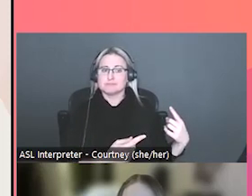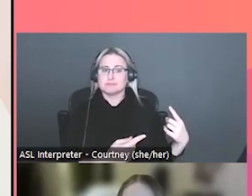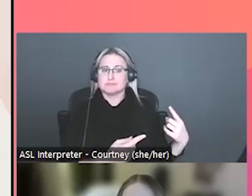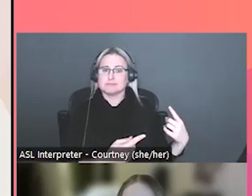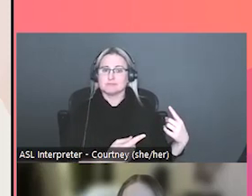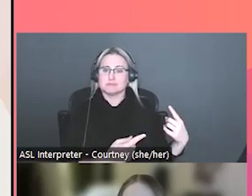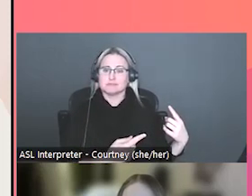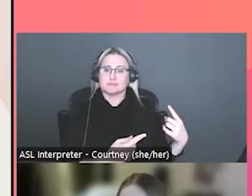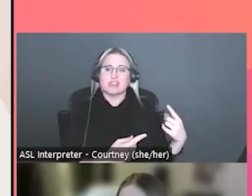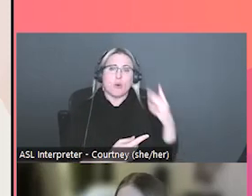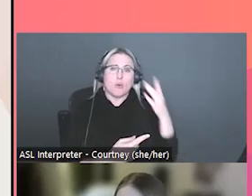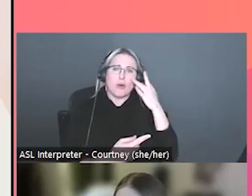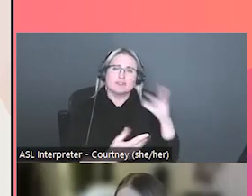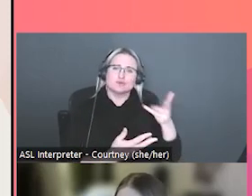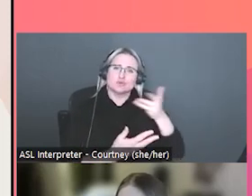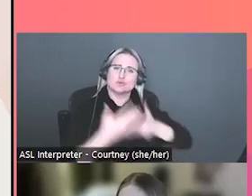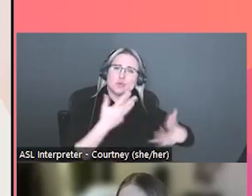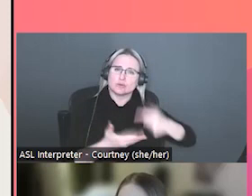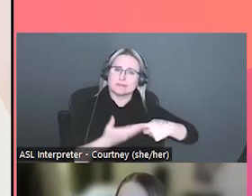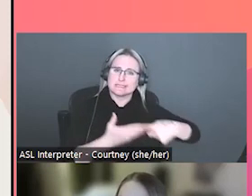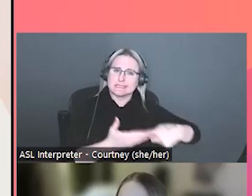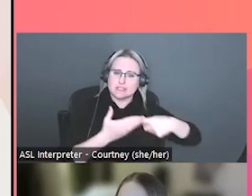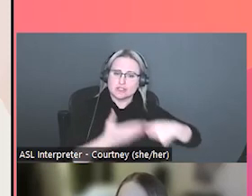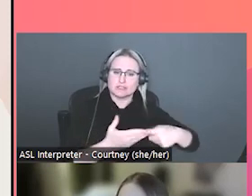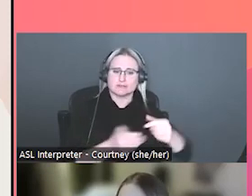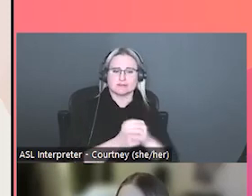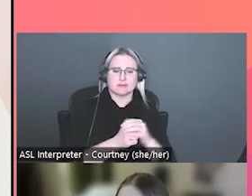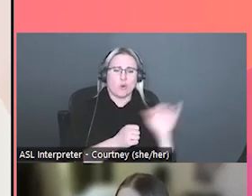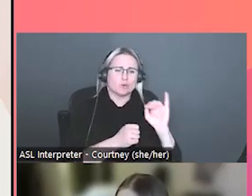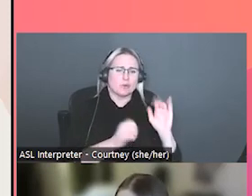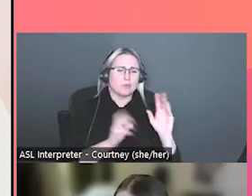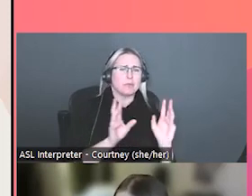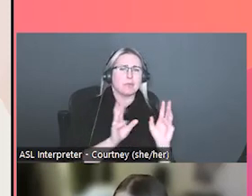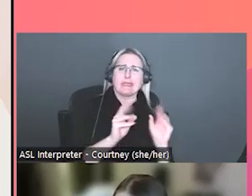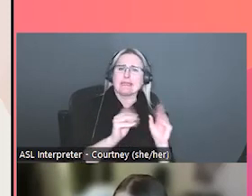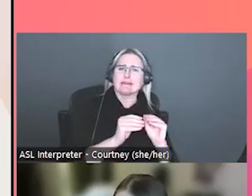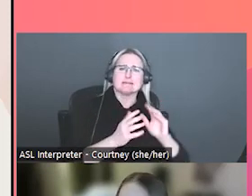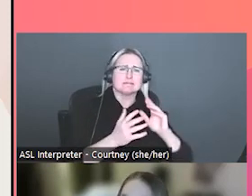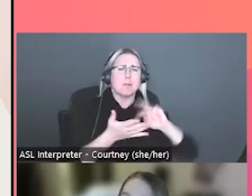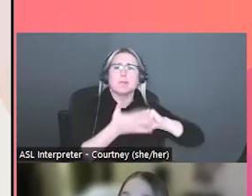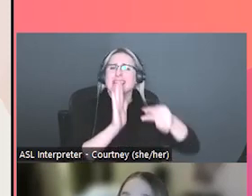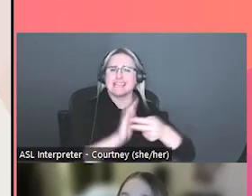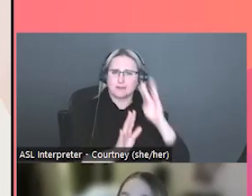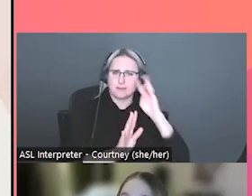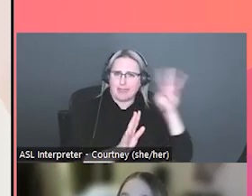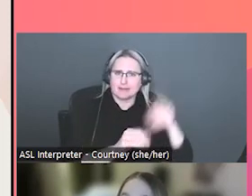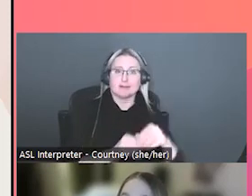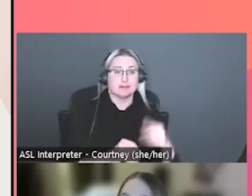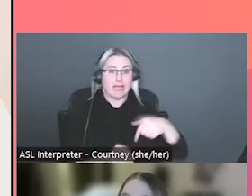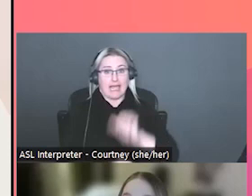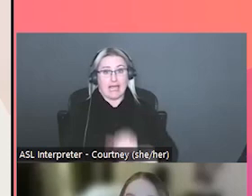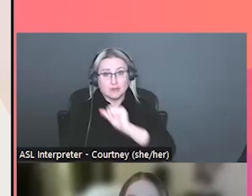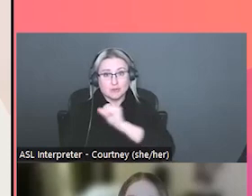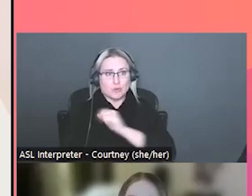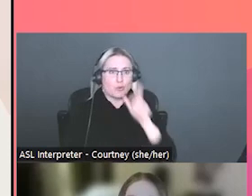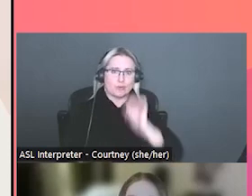ces différentes formulations qui font partie du discours de la société et qui formulent un web